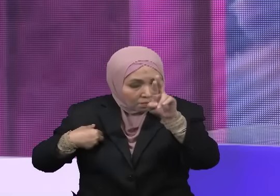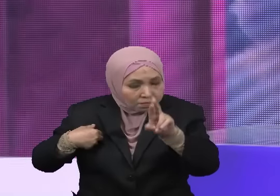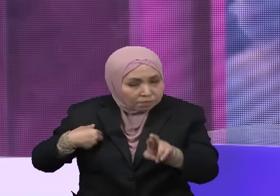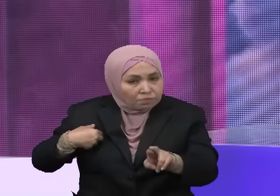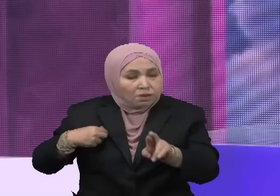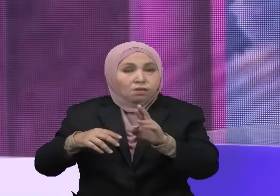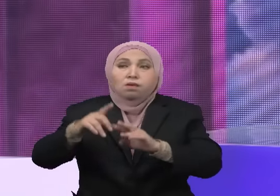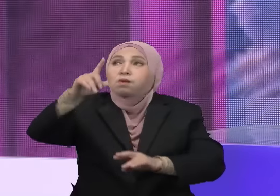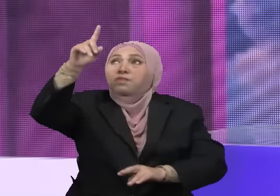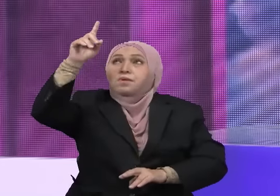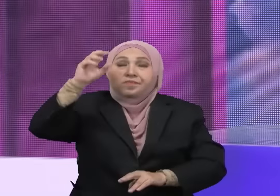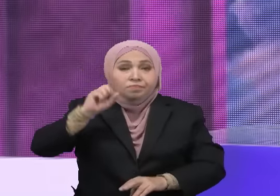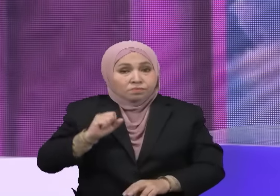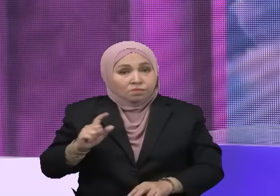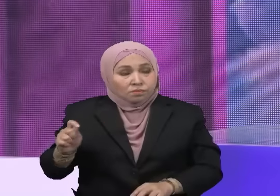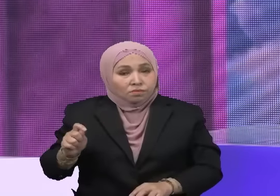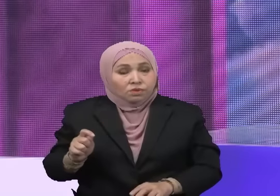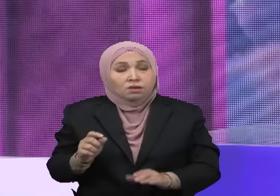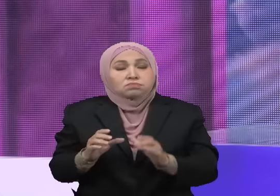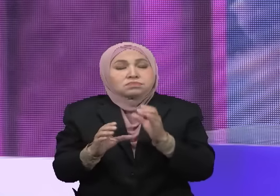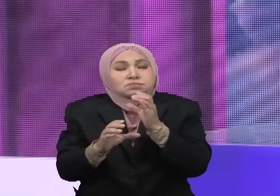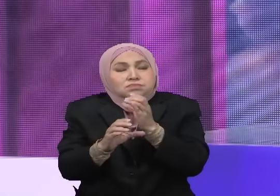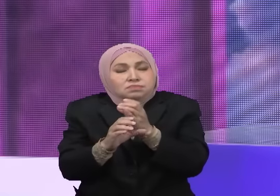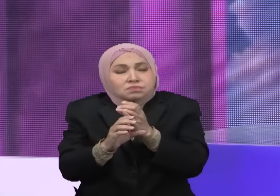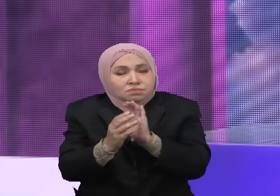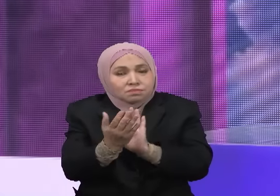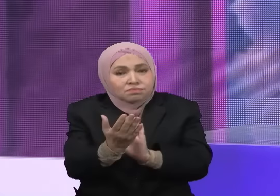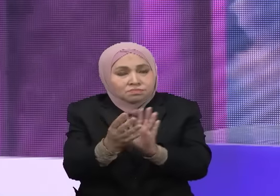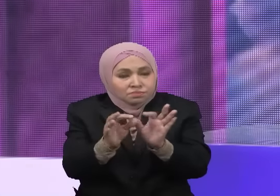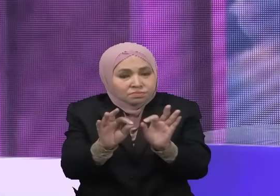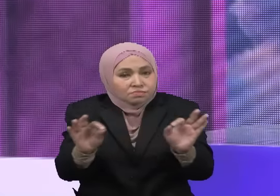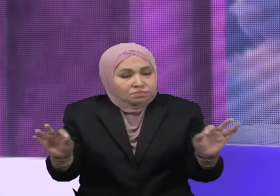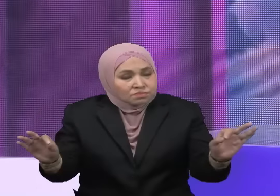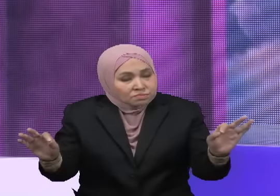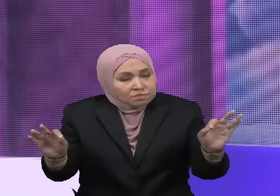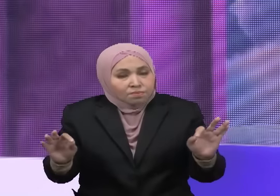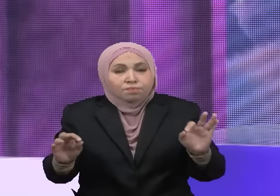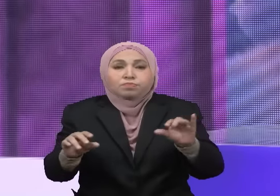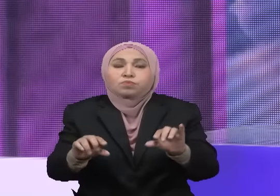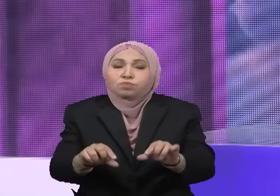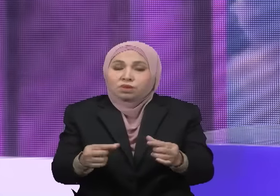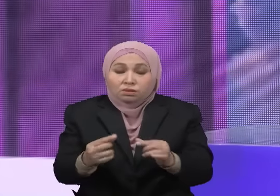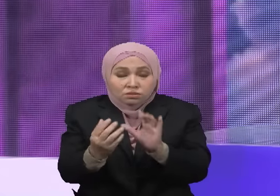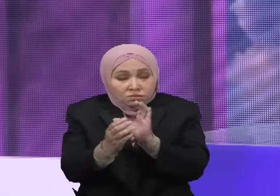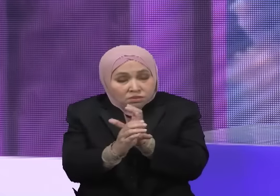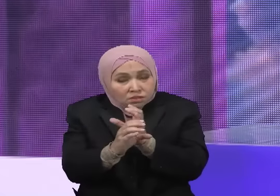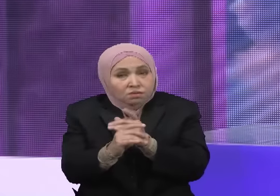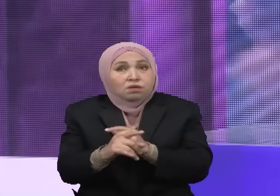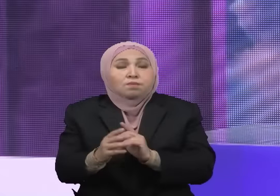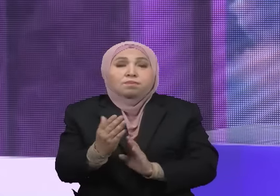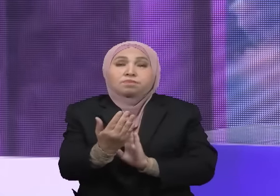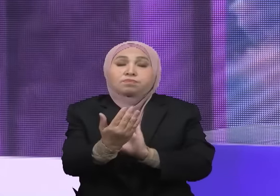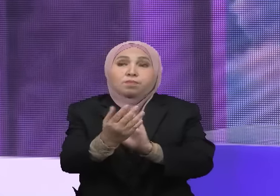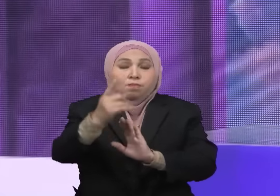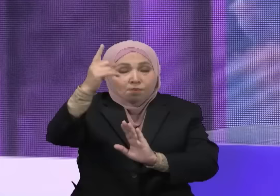kepada Allah Subhanahu Wa Taala. Kerdil di hadapan ayat Al-Quran, kerdil di hadapan Allah untuk kita